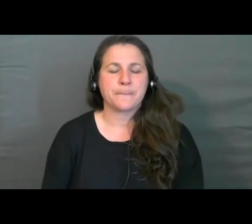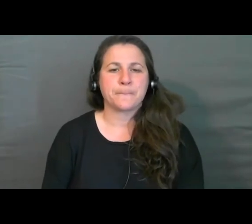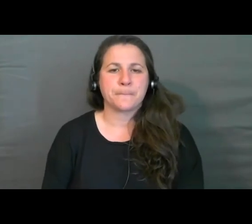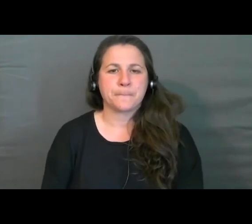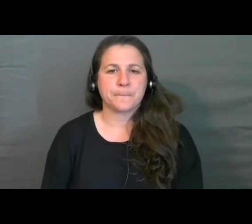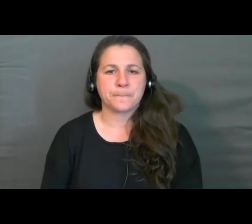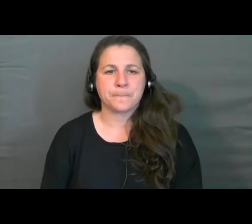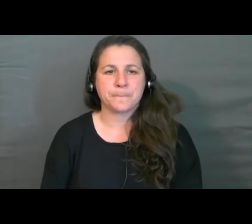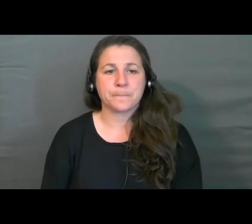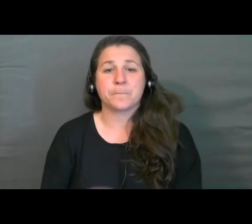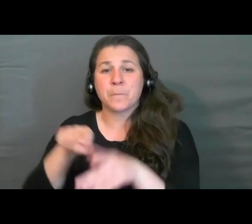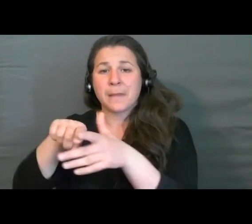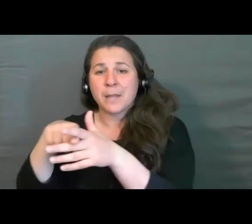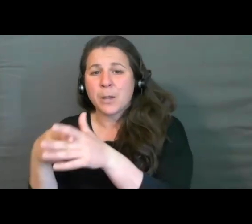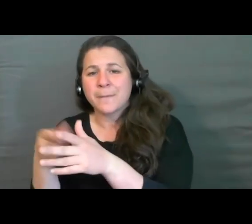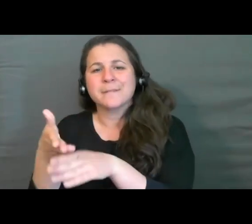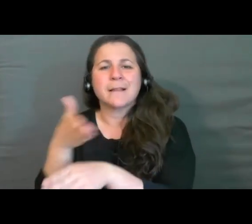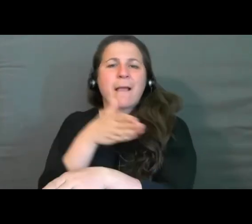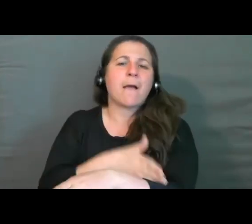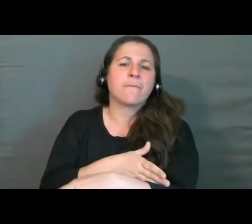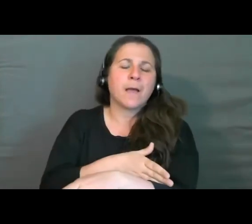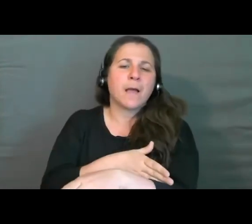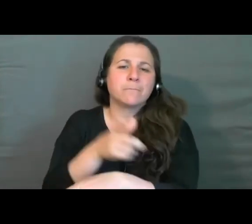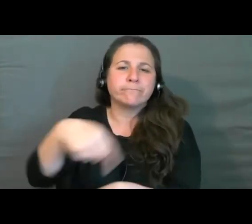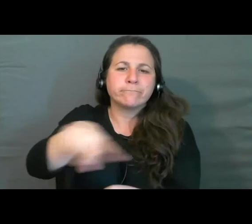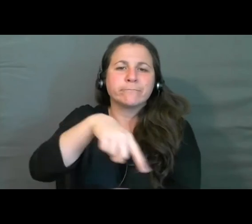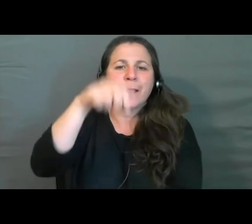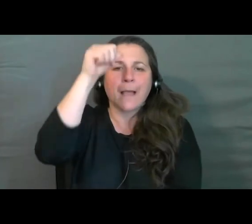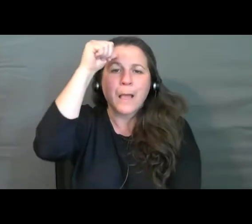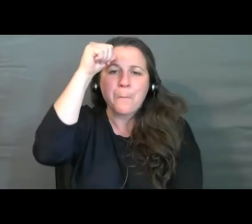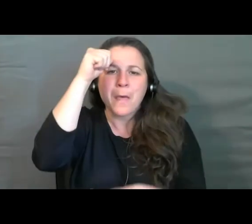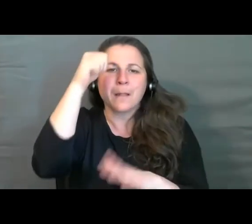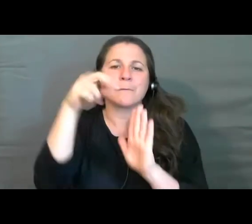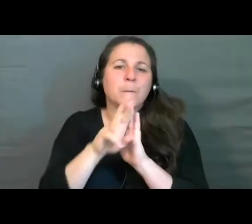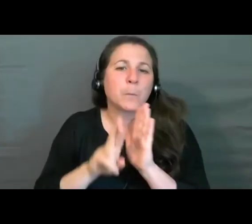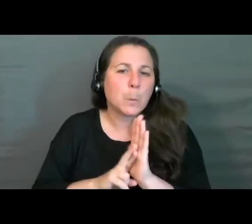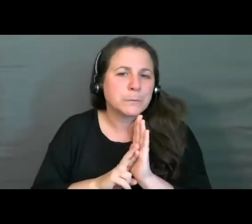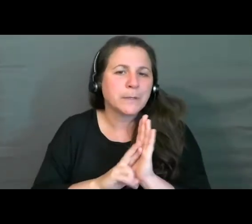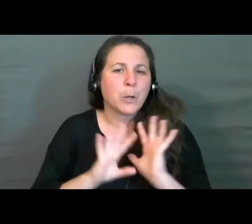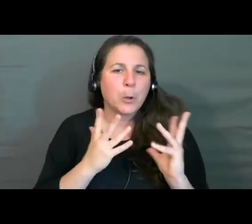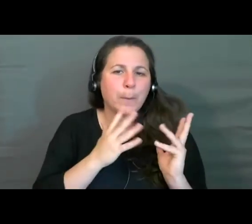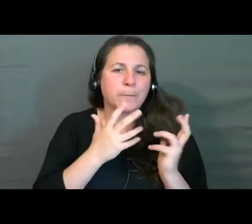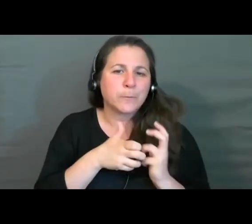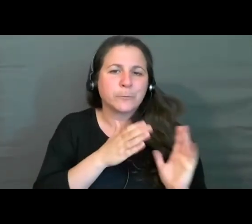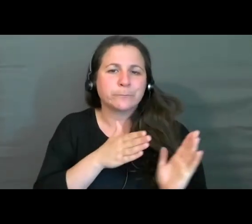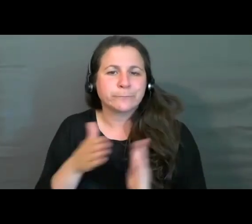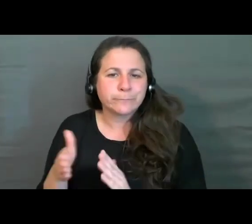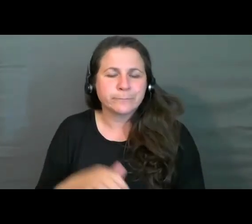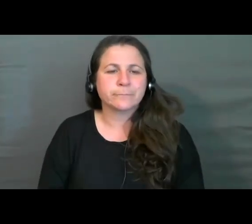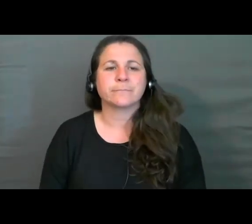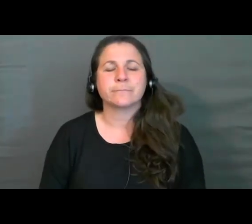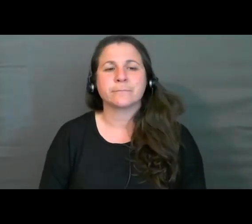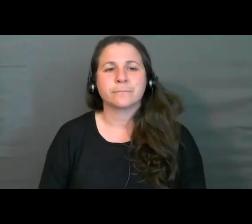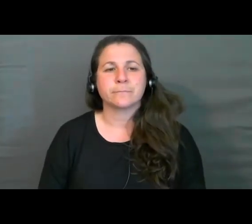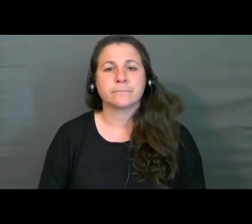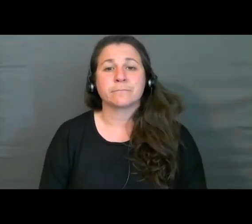Avant de débuter, je voudrais comme rappeler quelques consignes. Comme vous l'avez vu peut-être,